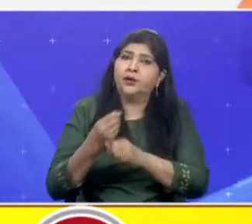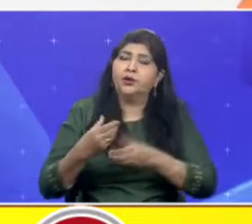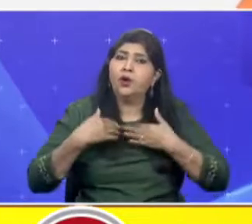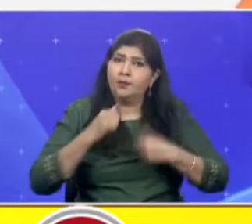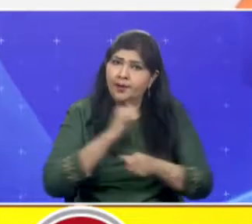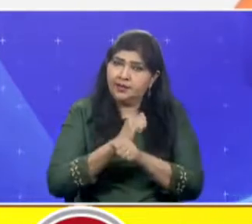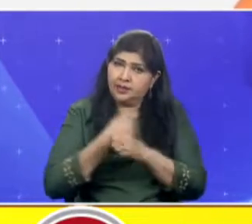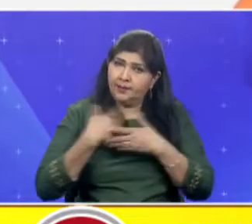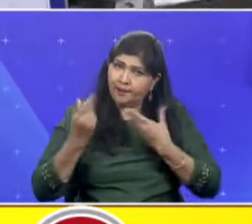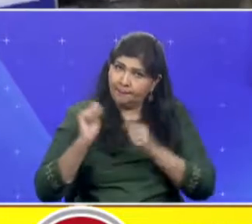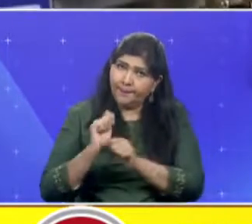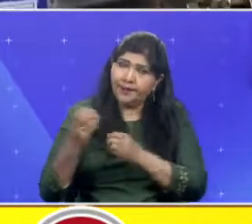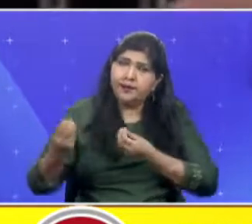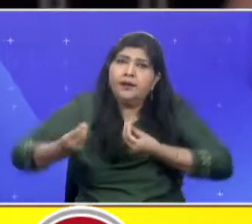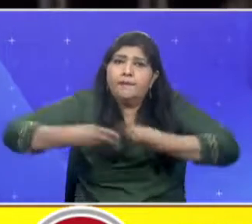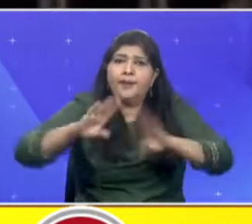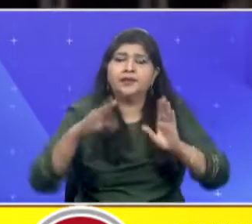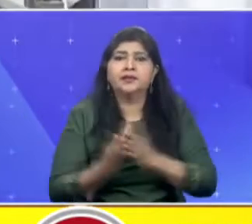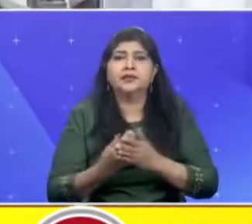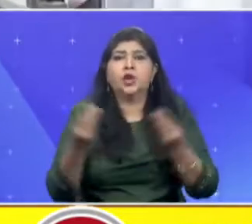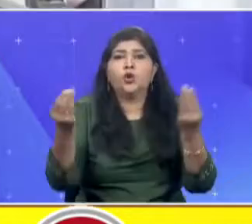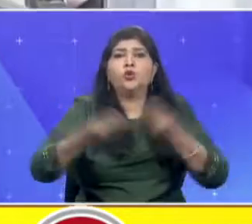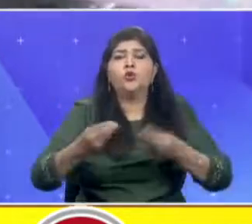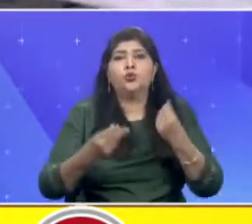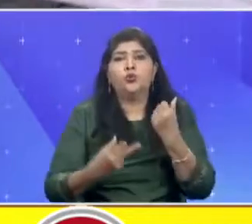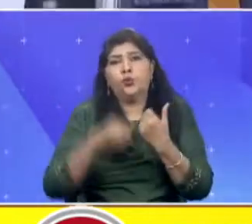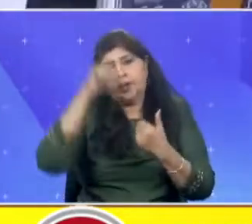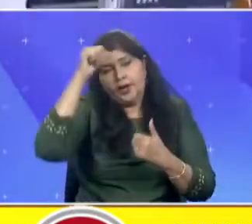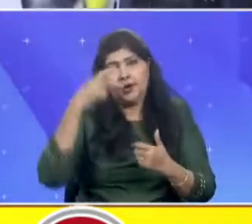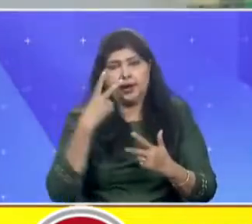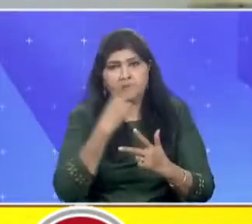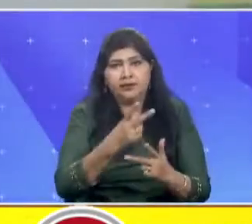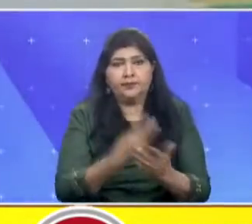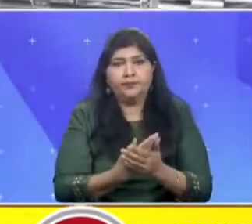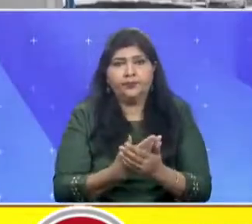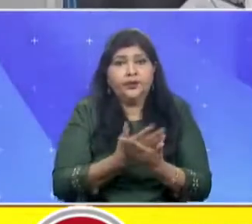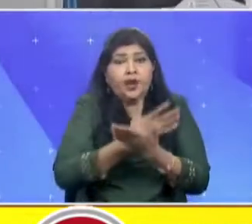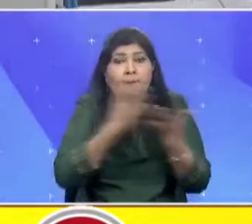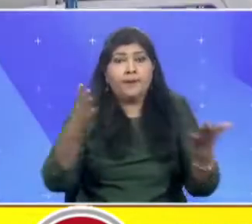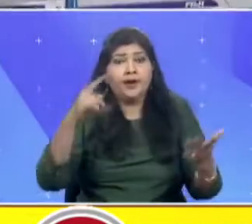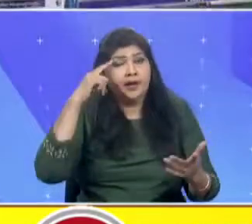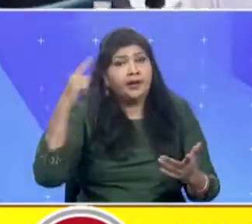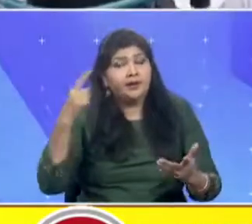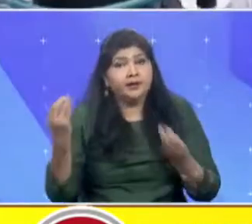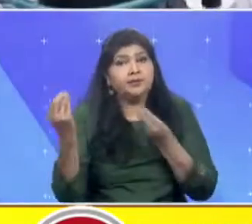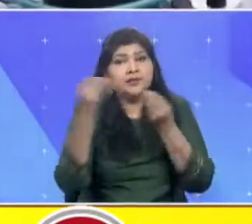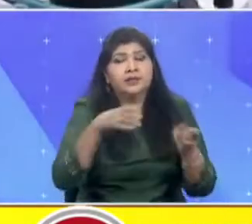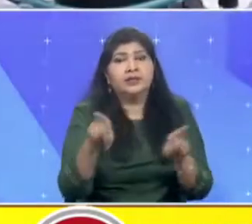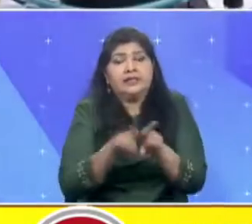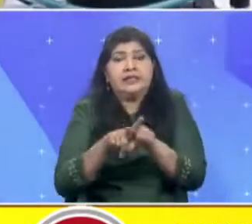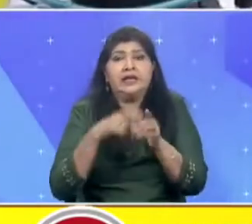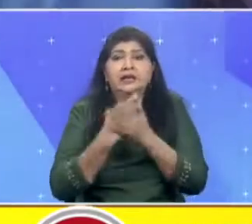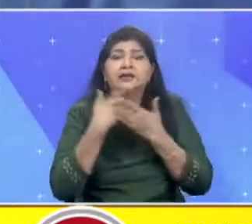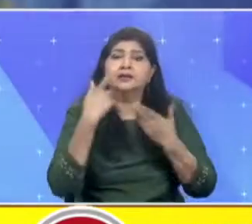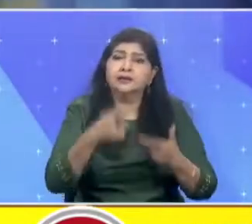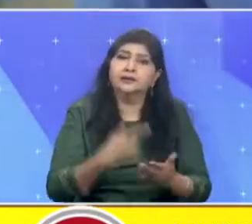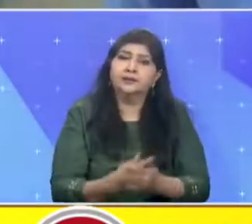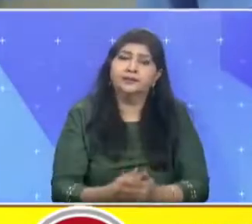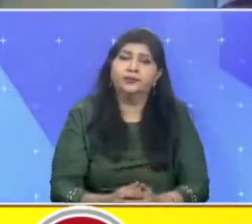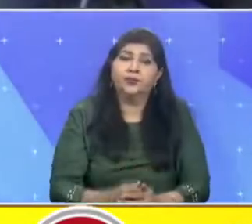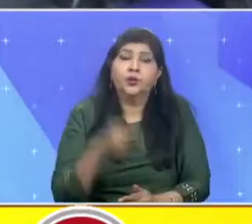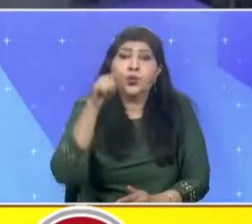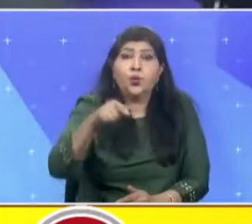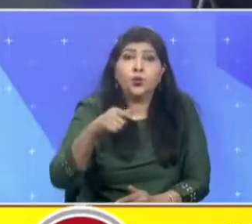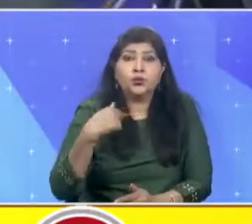है। यही तो नया भारत है। ये न केवल बड़े सपने देखता है, बल्कि